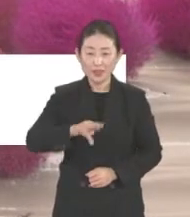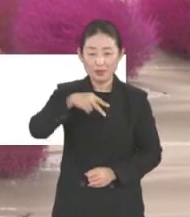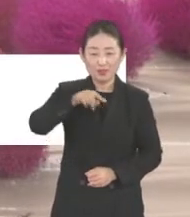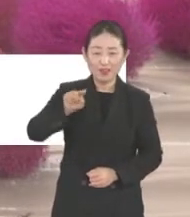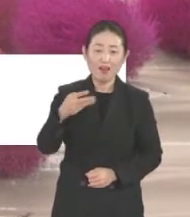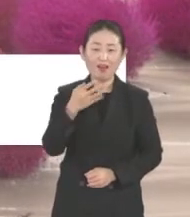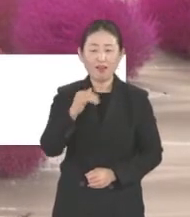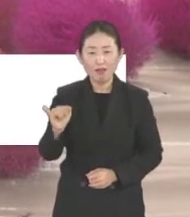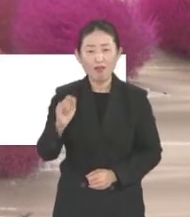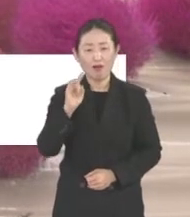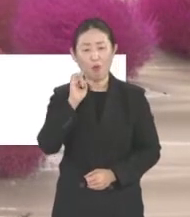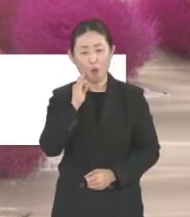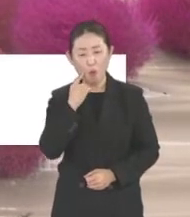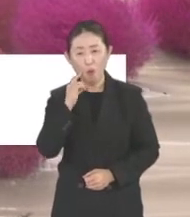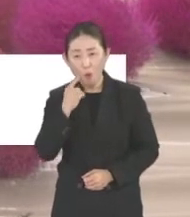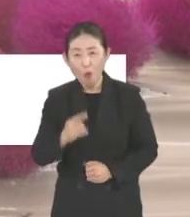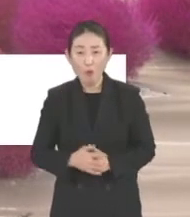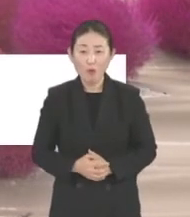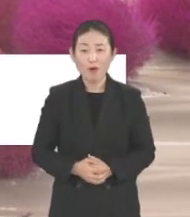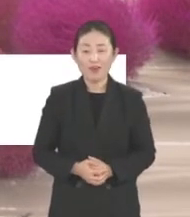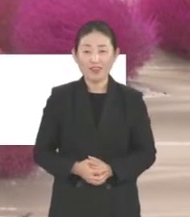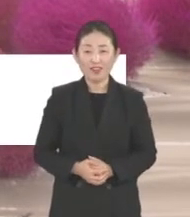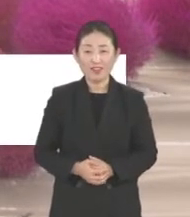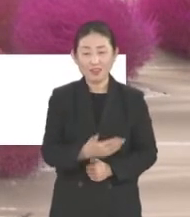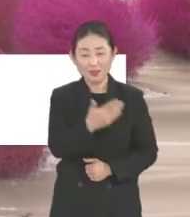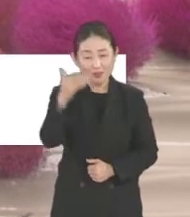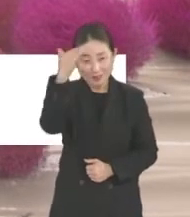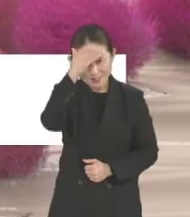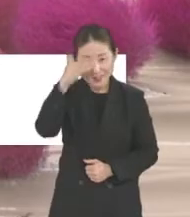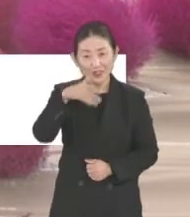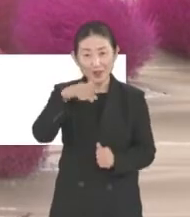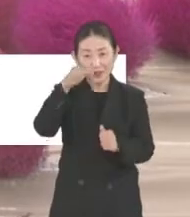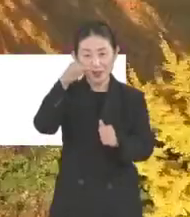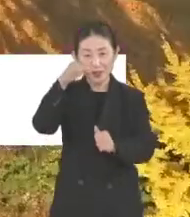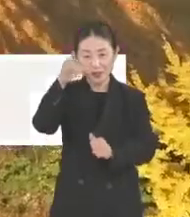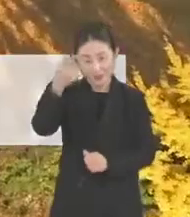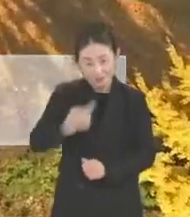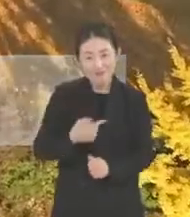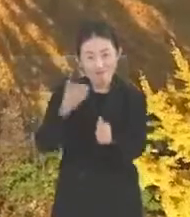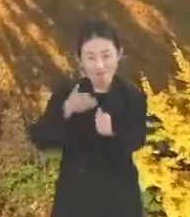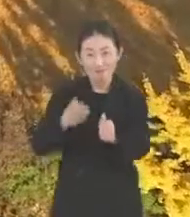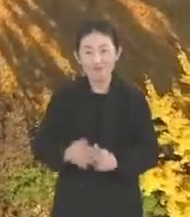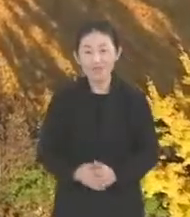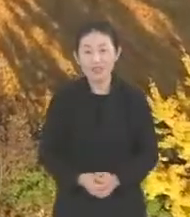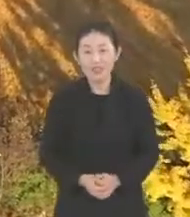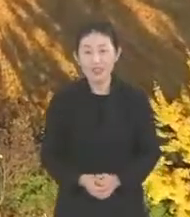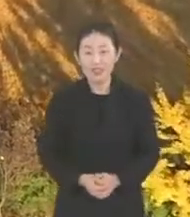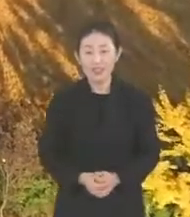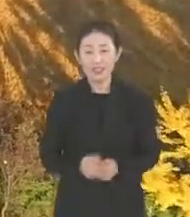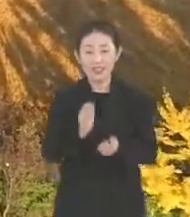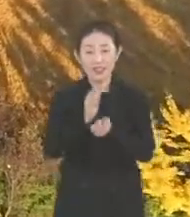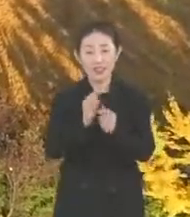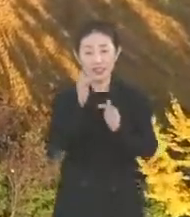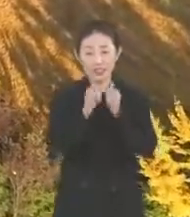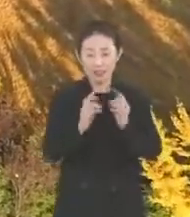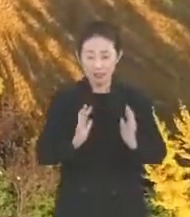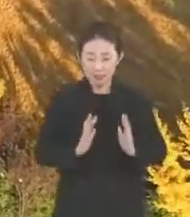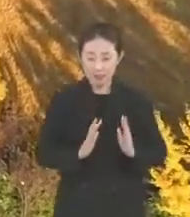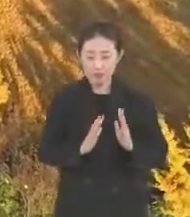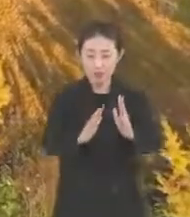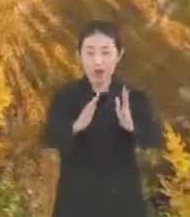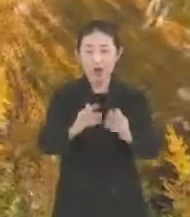멋있고 이뻐서 다들 시간 나실 때 한 번씩 구경 오시면 좋을 것 같습니다 국내 최대 은행나무 군락지인